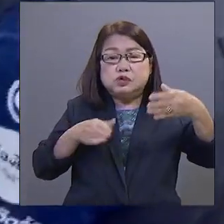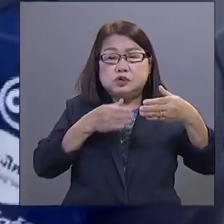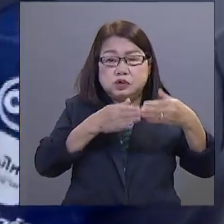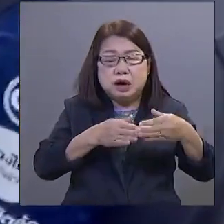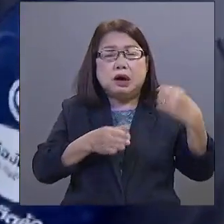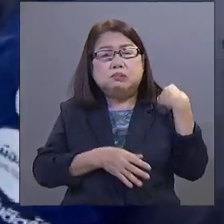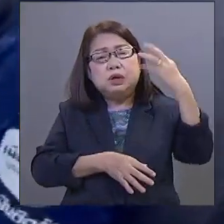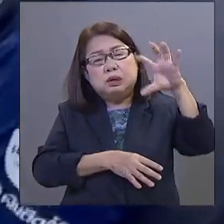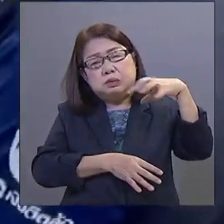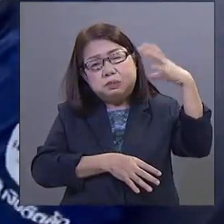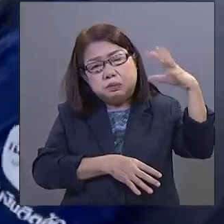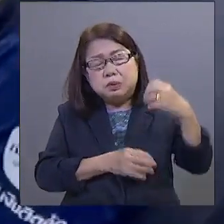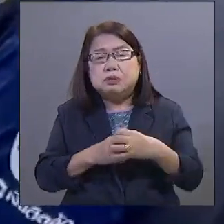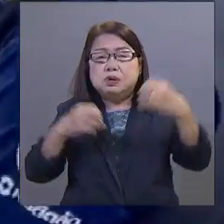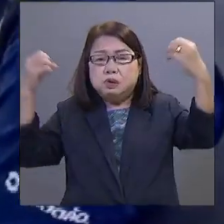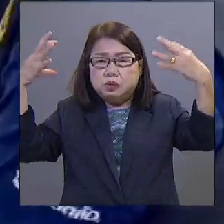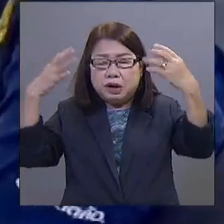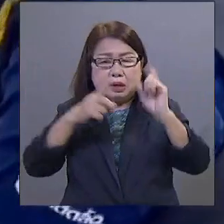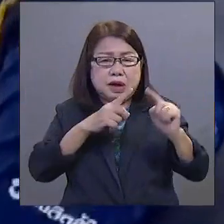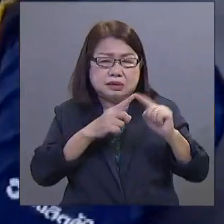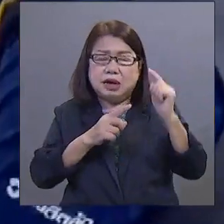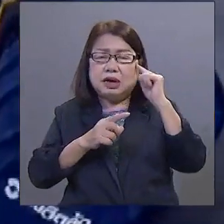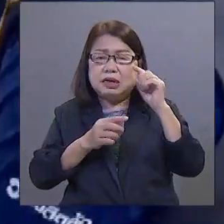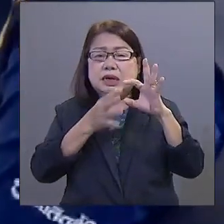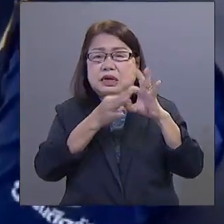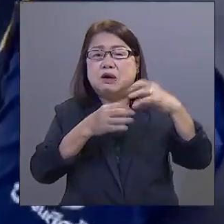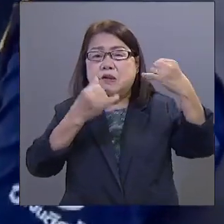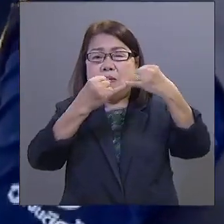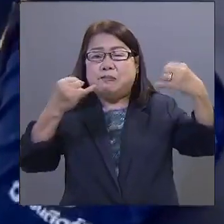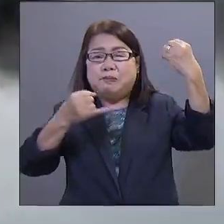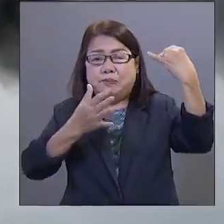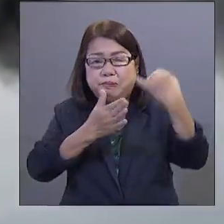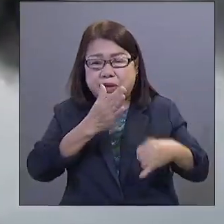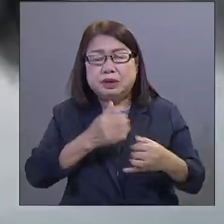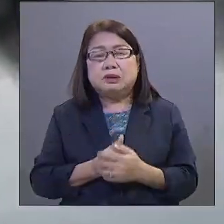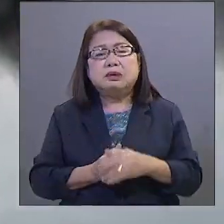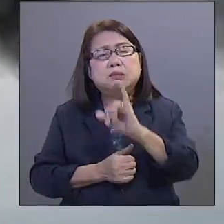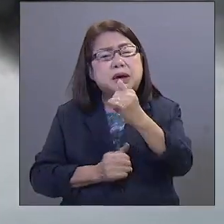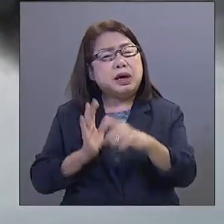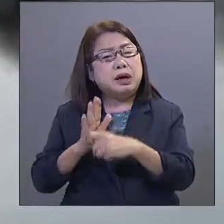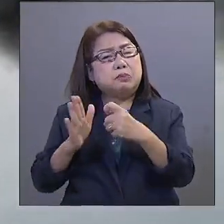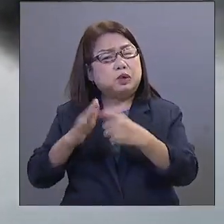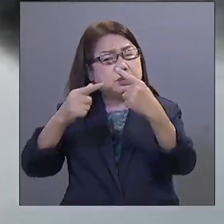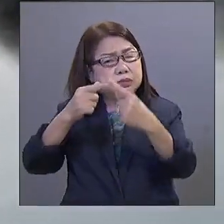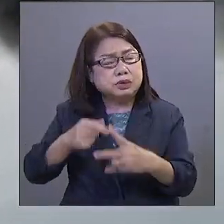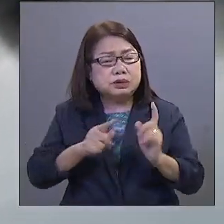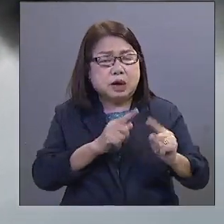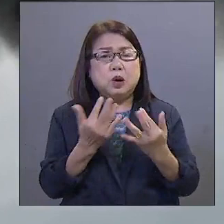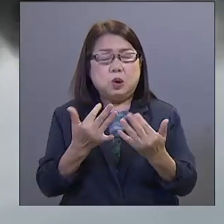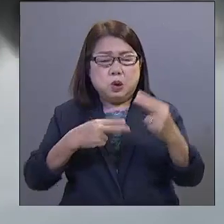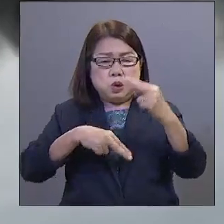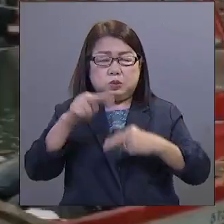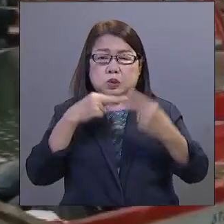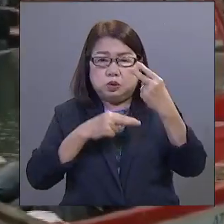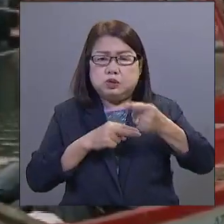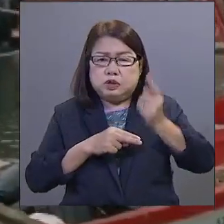ลมแบตเตอรี่ให้แสงสว่างจึงคาดว่าน่าจะเกิดจากไฟฟ้าลัดวงจรหรืออาจเป็นเหตุผลอื่นๆซึ่งขณะนี้อยู่ระหว่างการตรวจสอบสาเหตุที่